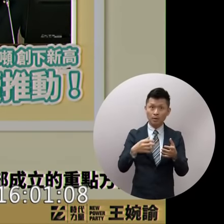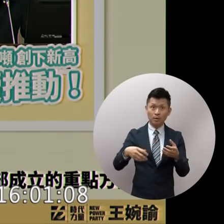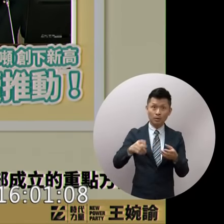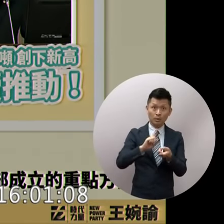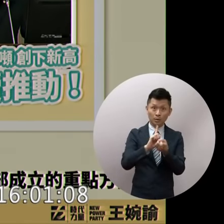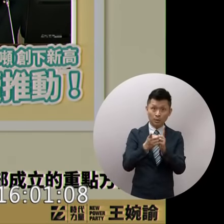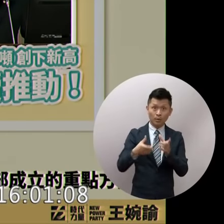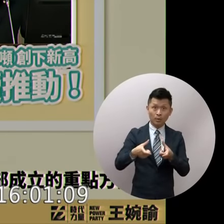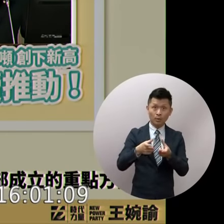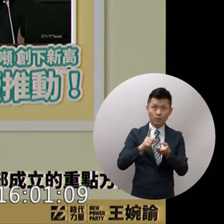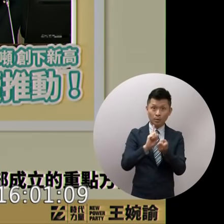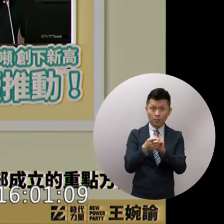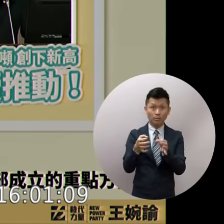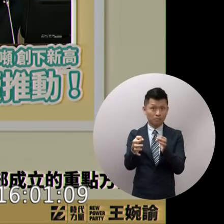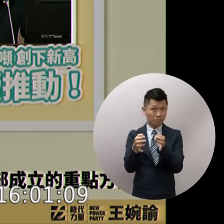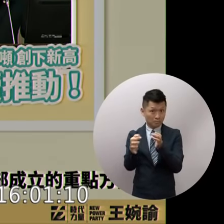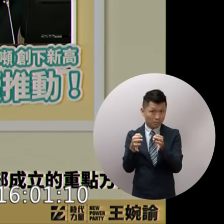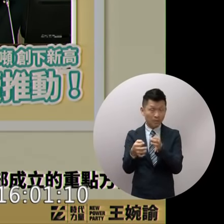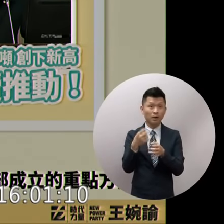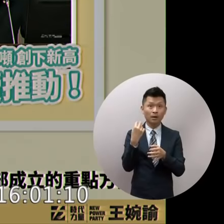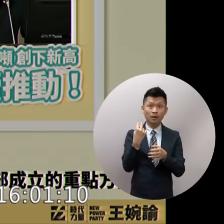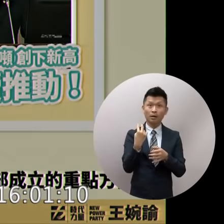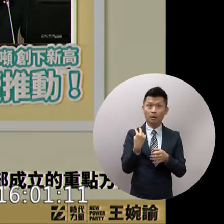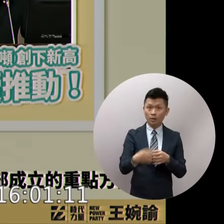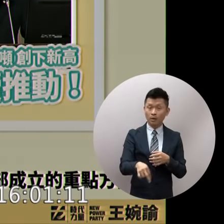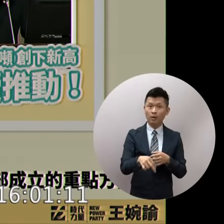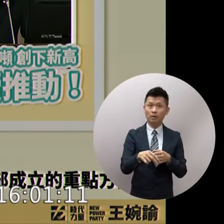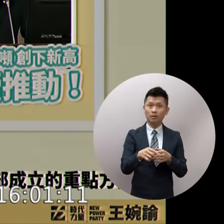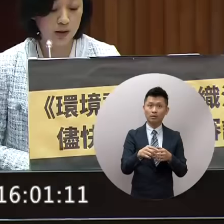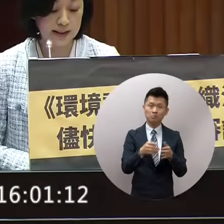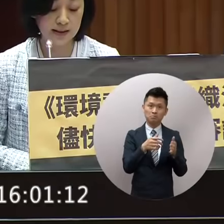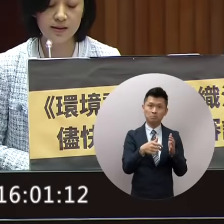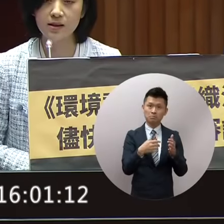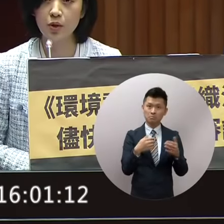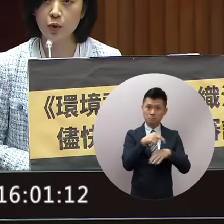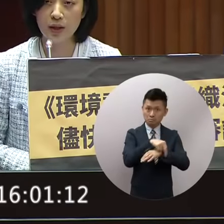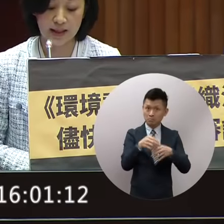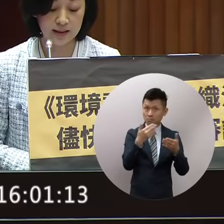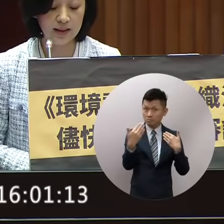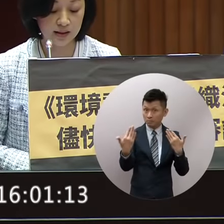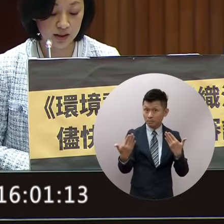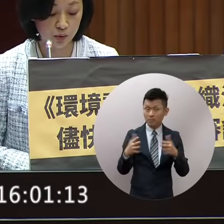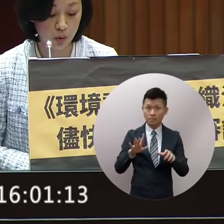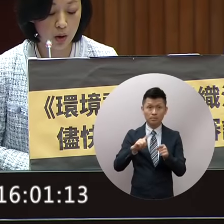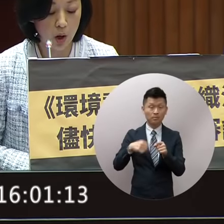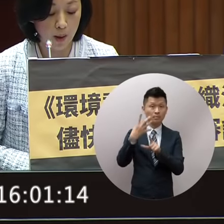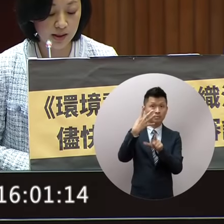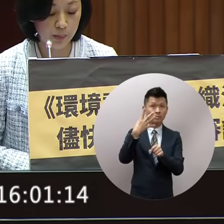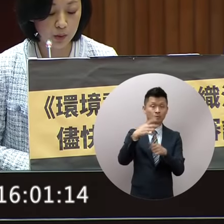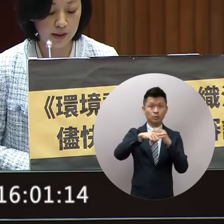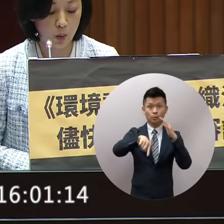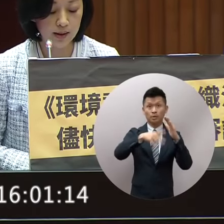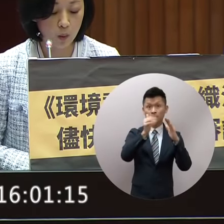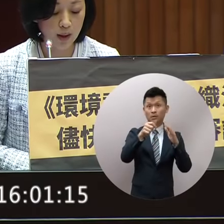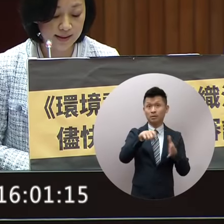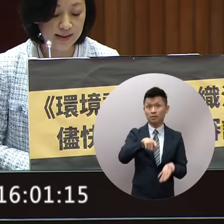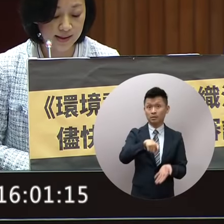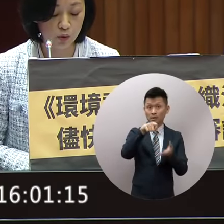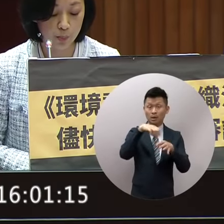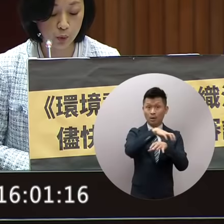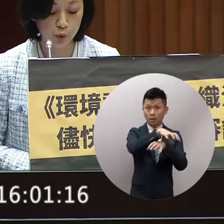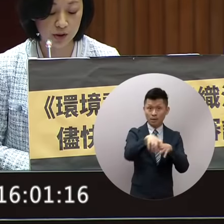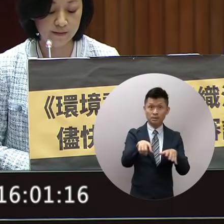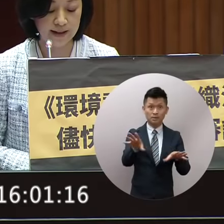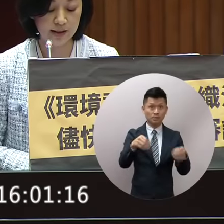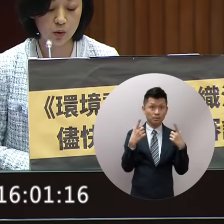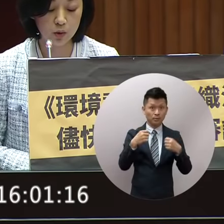未来环资部是不是能够如期来成立，我们是不是有一个明确的方向。那在今年的四月的时候，院长您也曾说，环资部的环境